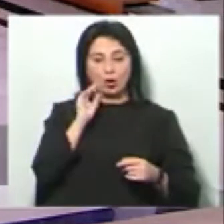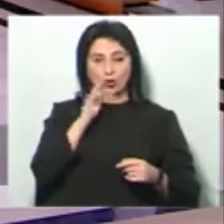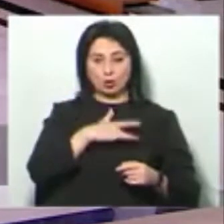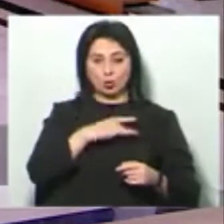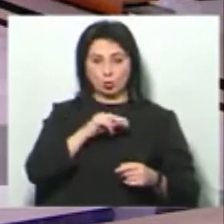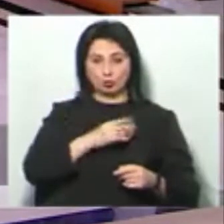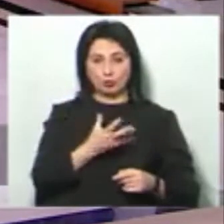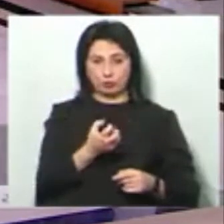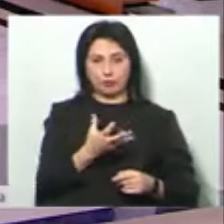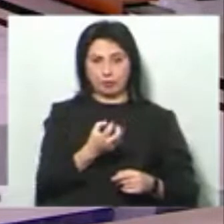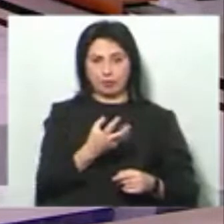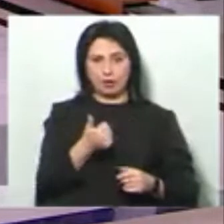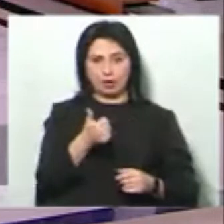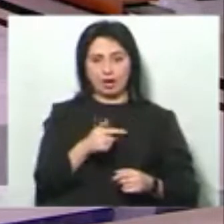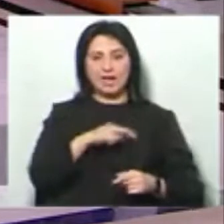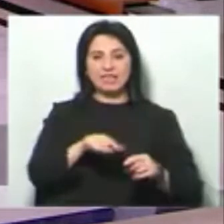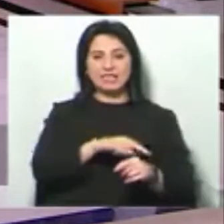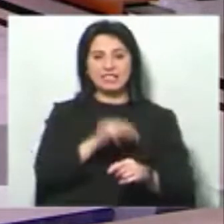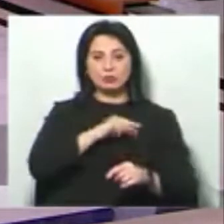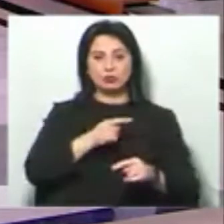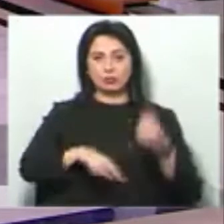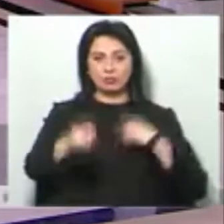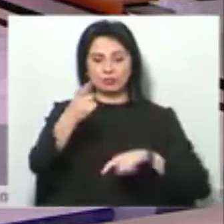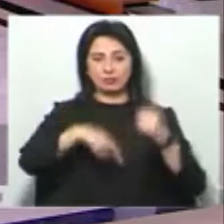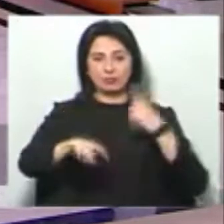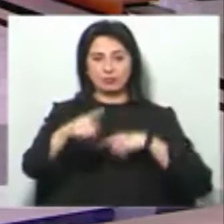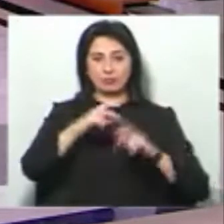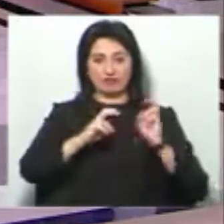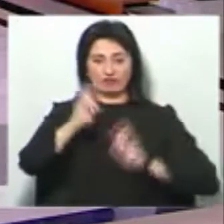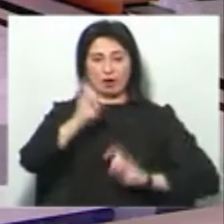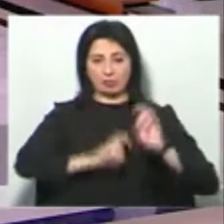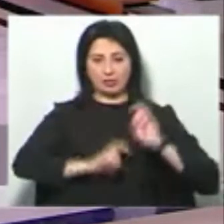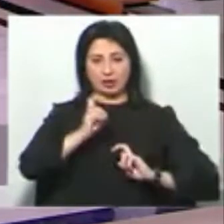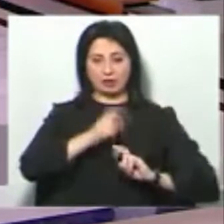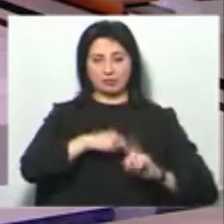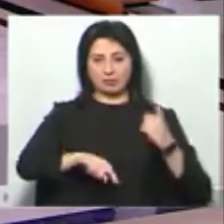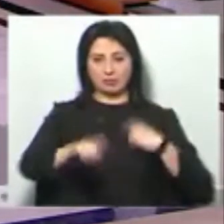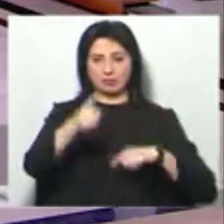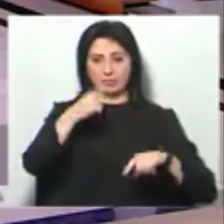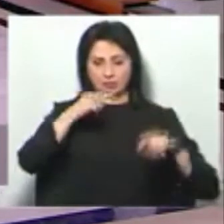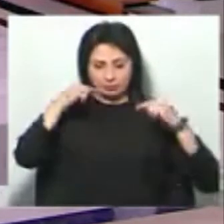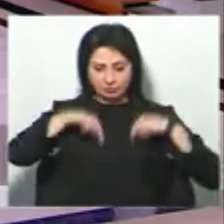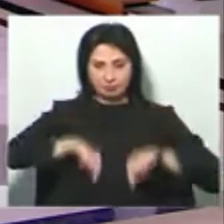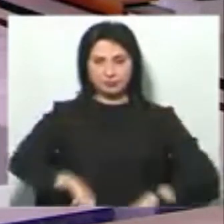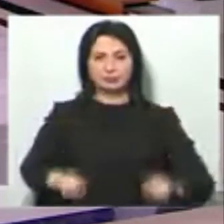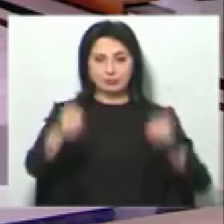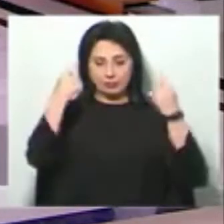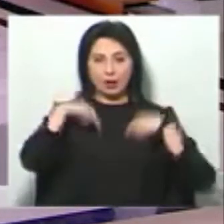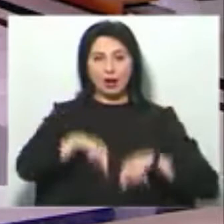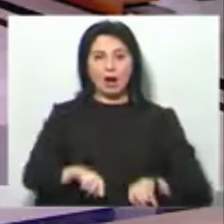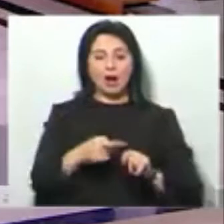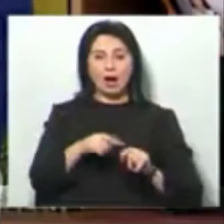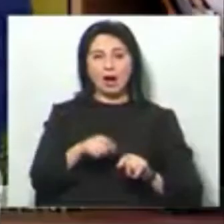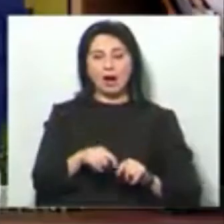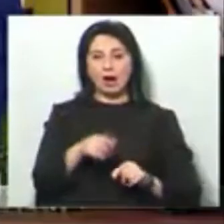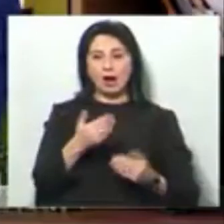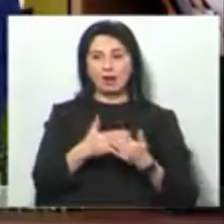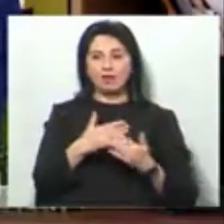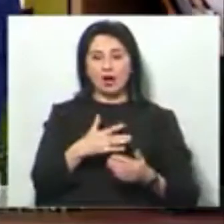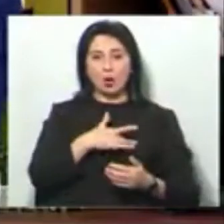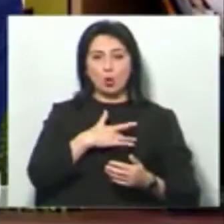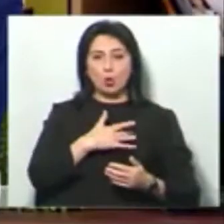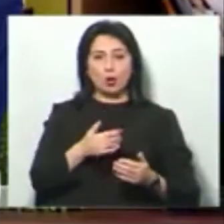მოცულობის ის რომელიც ჭირდება თავის ტენიდან დაწყებული თან ქვემო კიდურებამდე დამთავრებული მთელ ორგანიზმის გულის